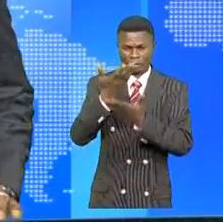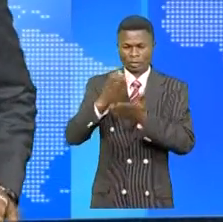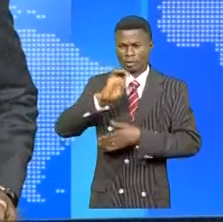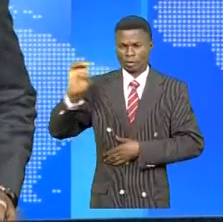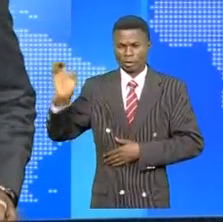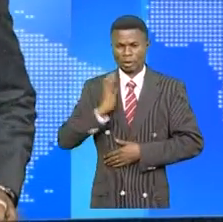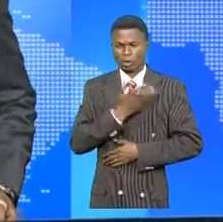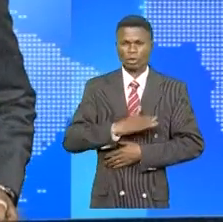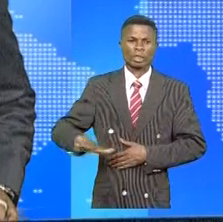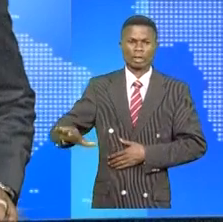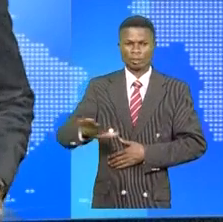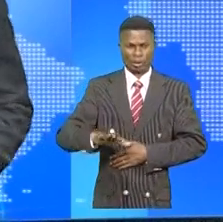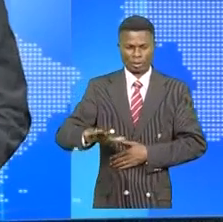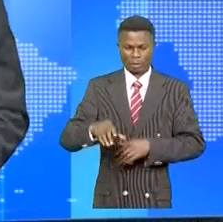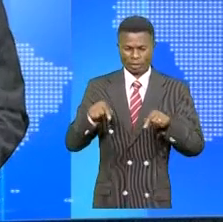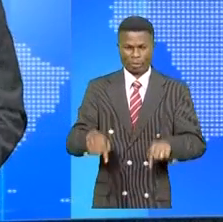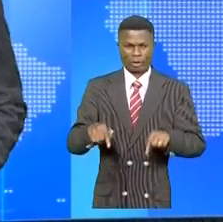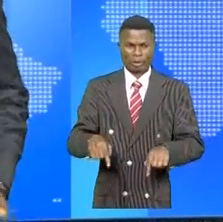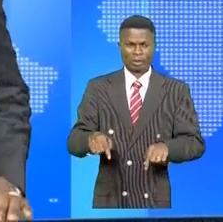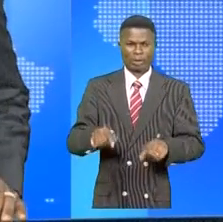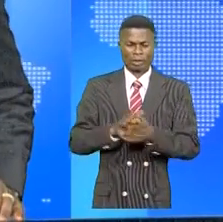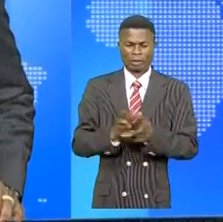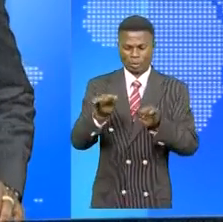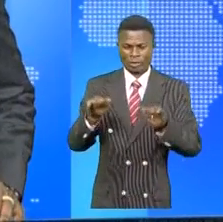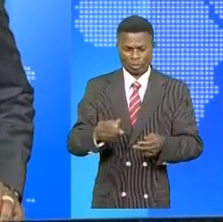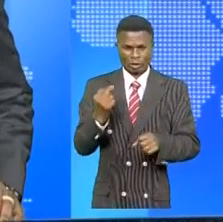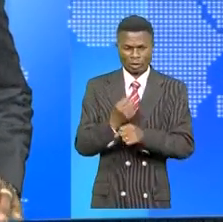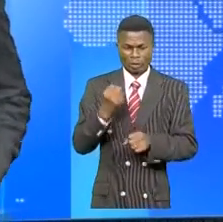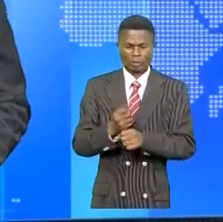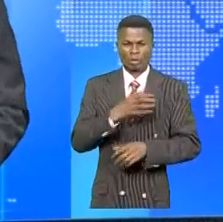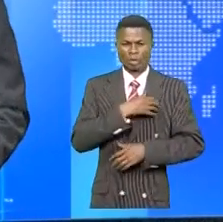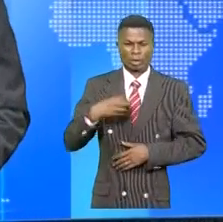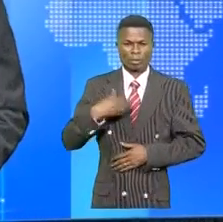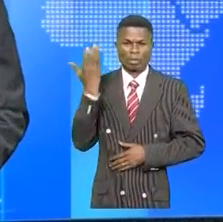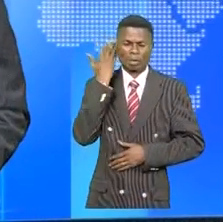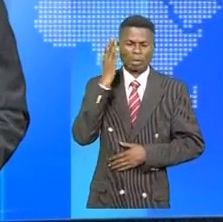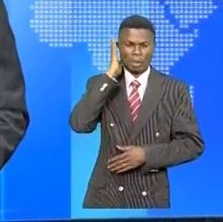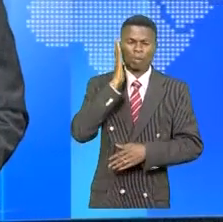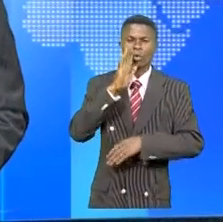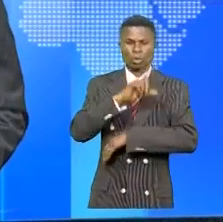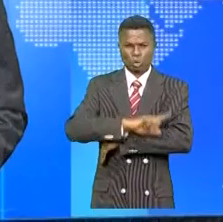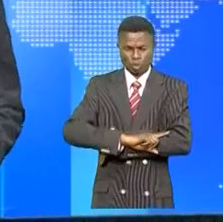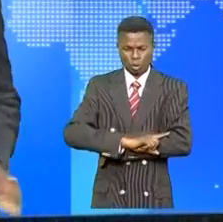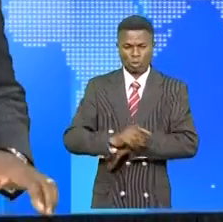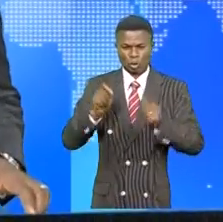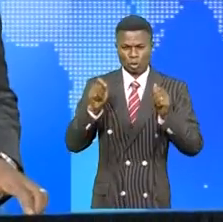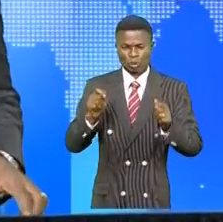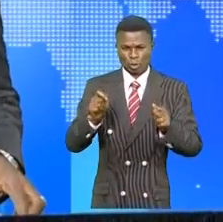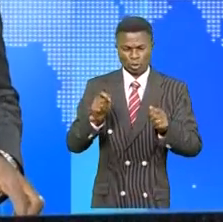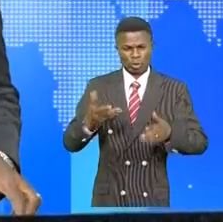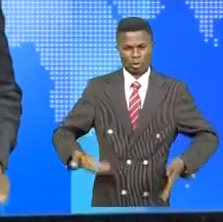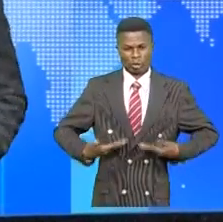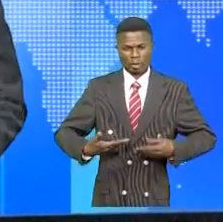la République démocratique du Congo. Nous sommes nous à notre poste du devoir. Mesdames et messieurs, bonjour et bienvenue à cette édition du journal que j'ai le